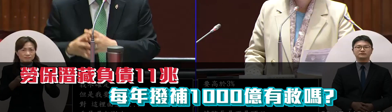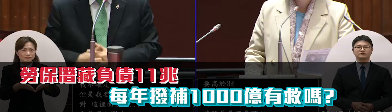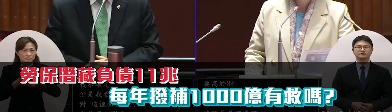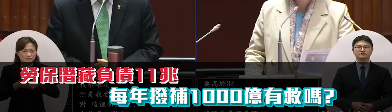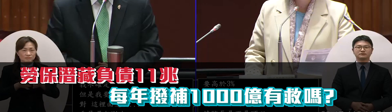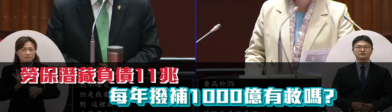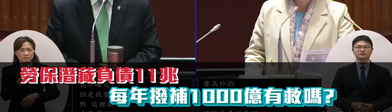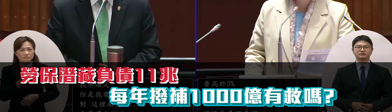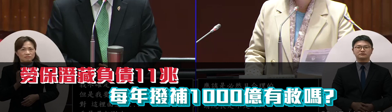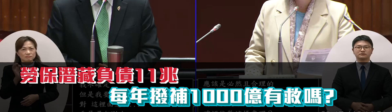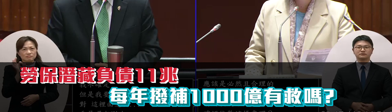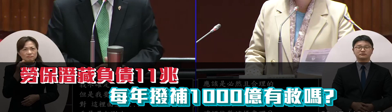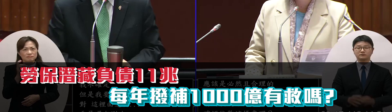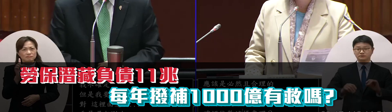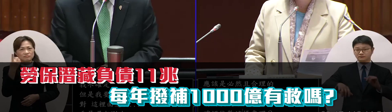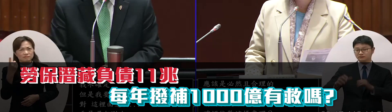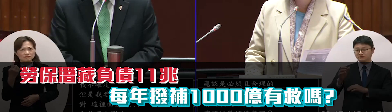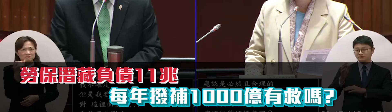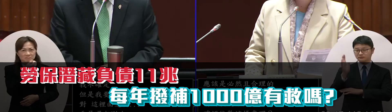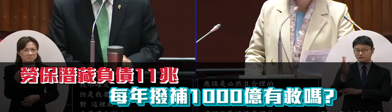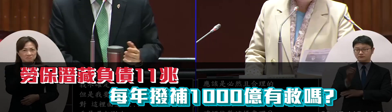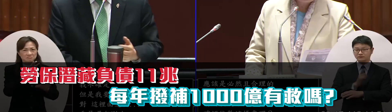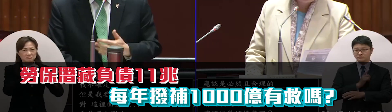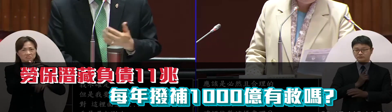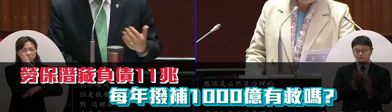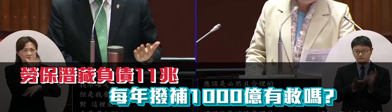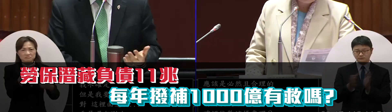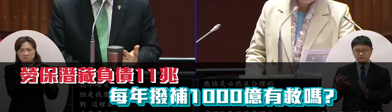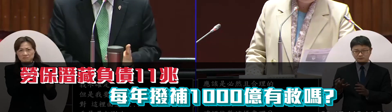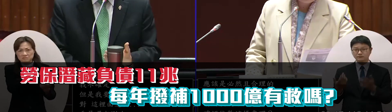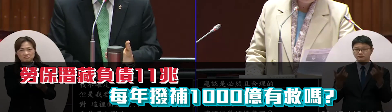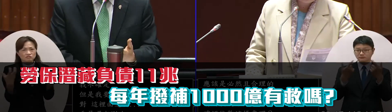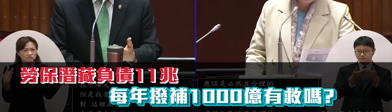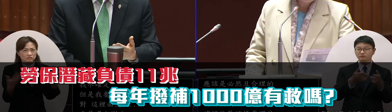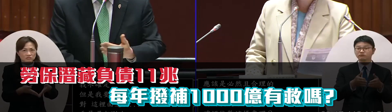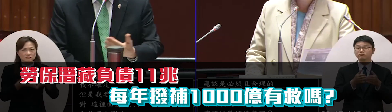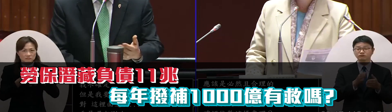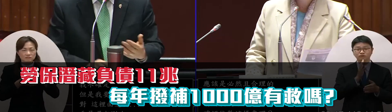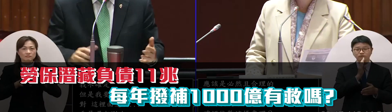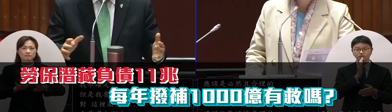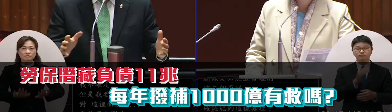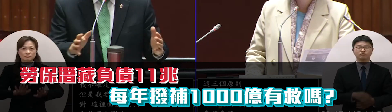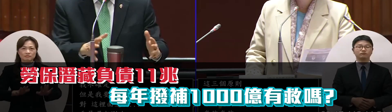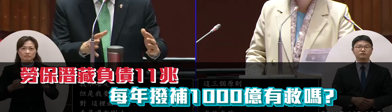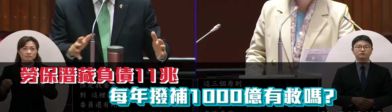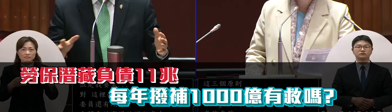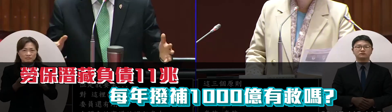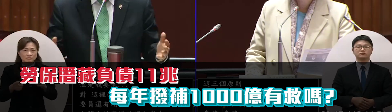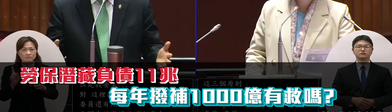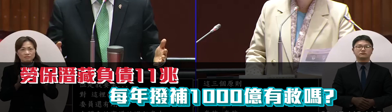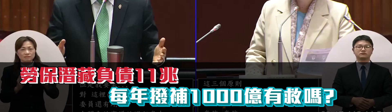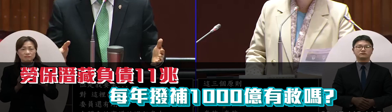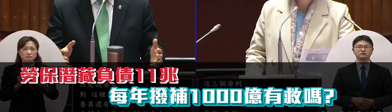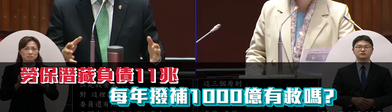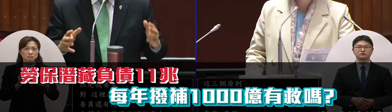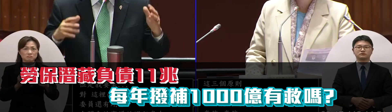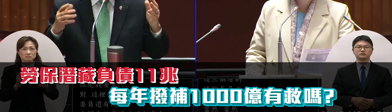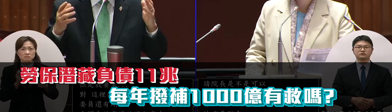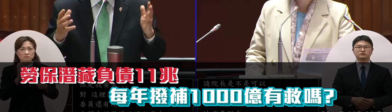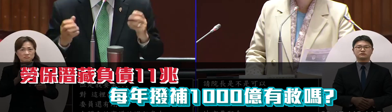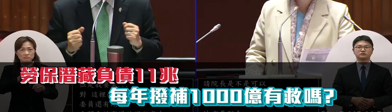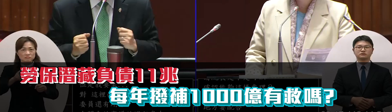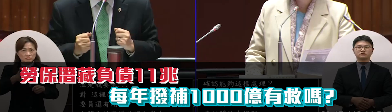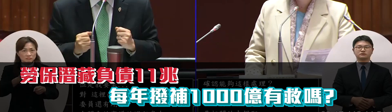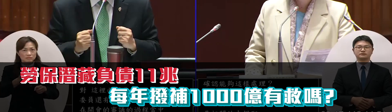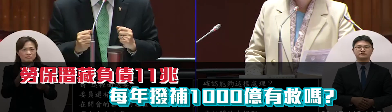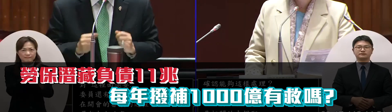有些是地方 政府要配合，要相关的去搭配。 所以我们现在在谈说什么样的方式是最好，大家都会